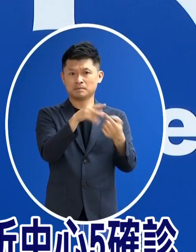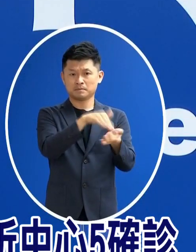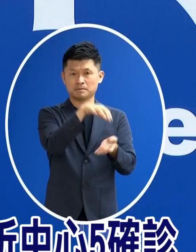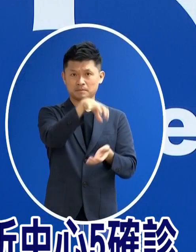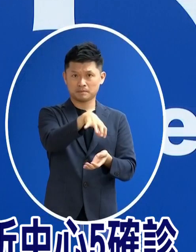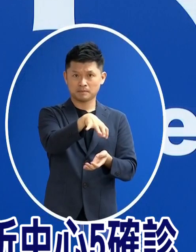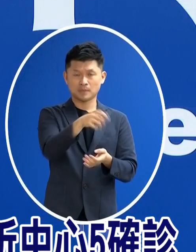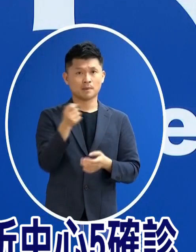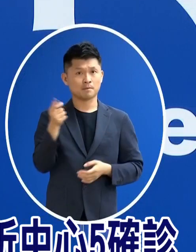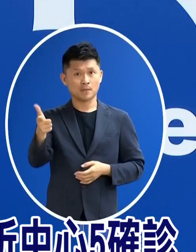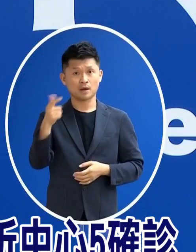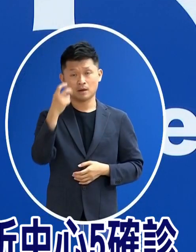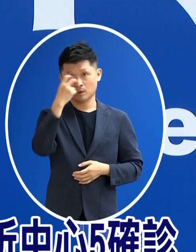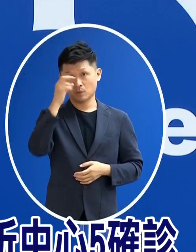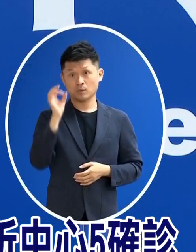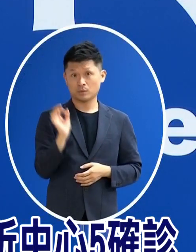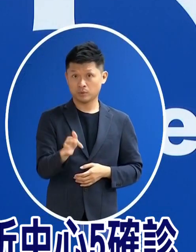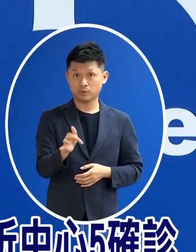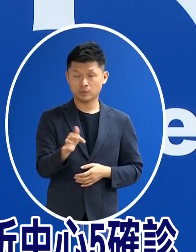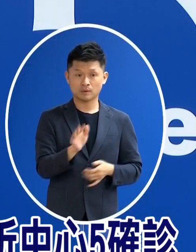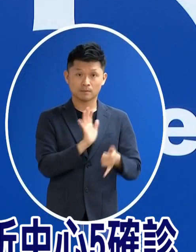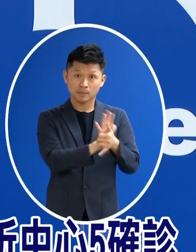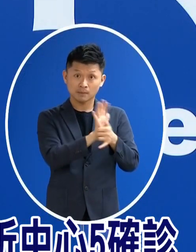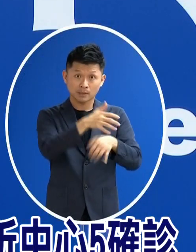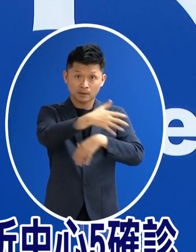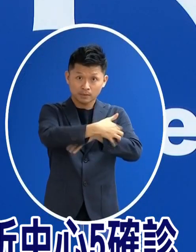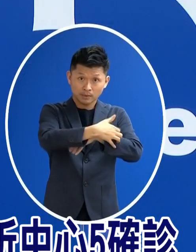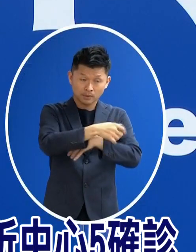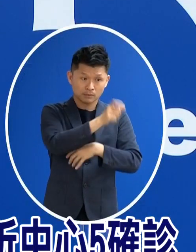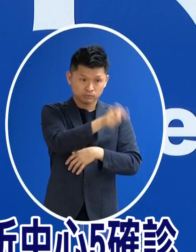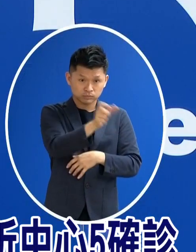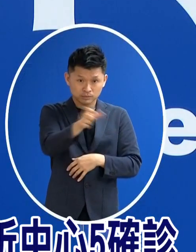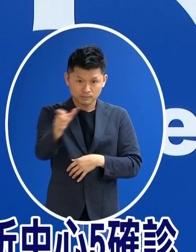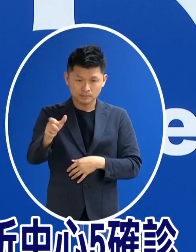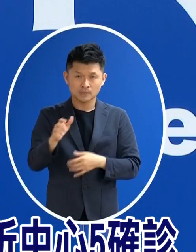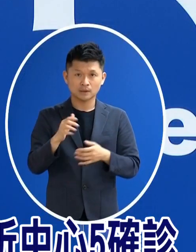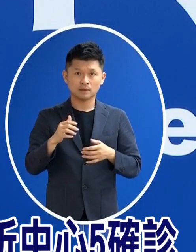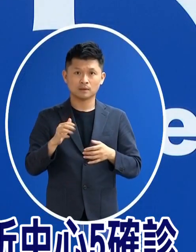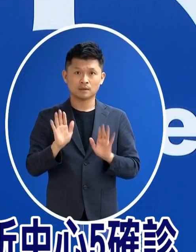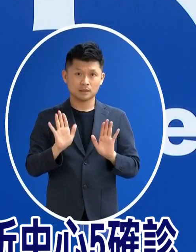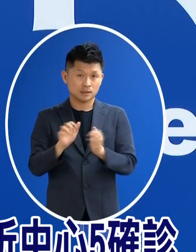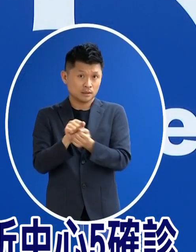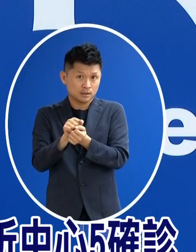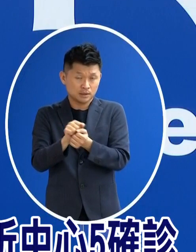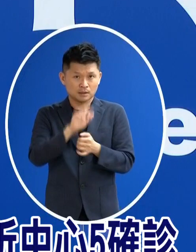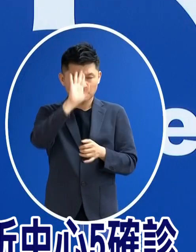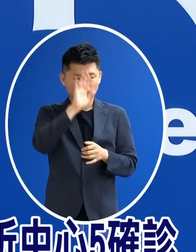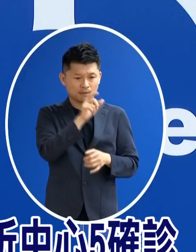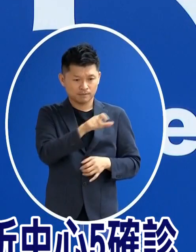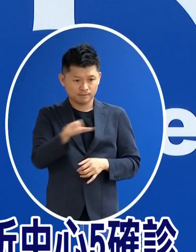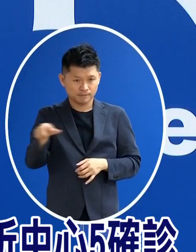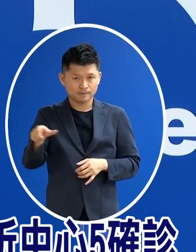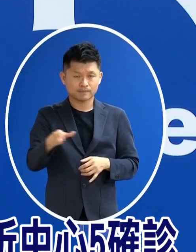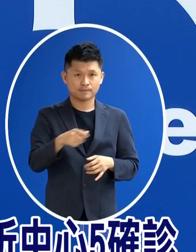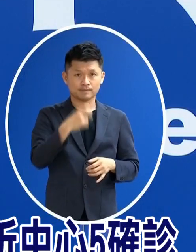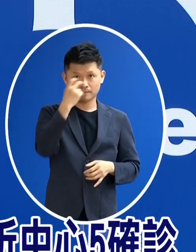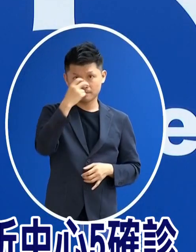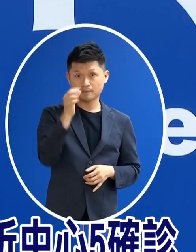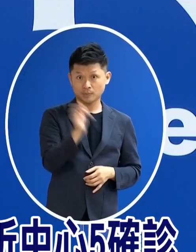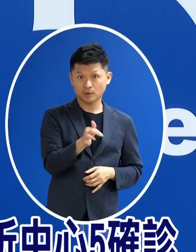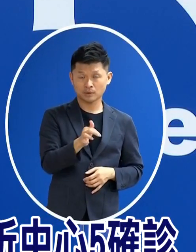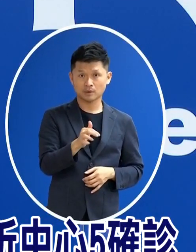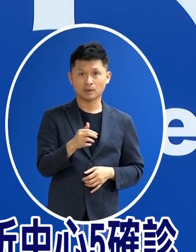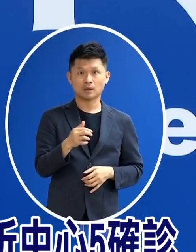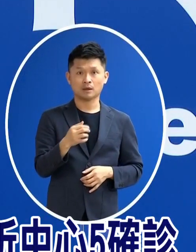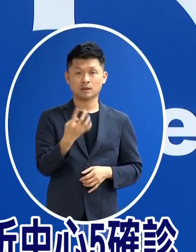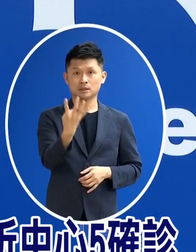去购买快筛来给他自己的员工跟他那个洗肾的病人来接受快筛，那我验出4名